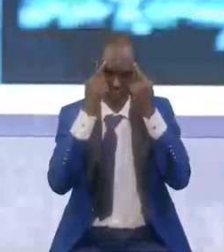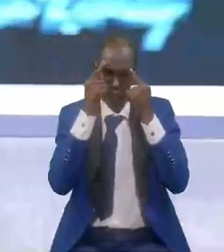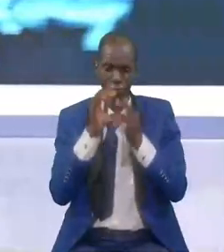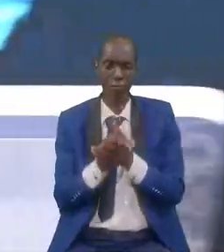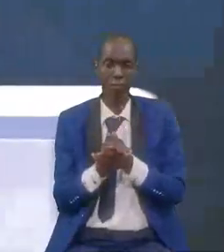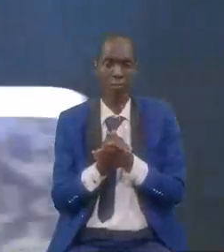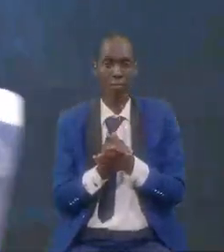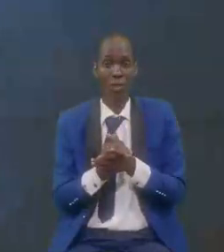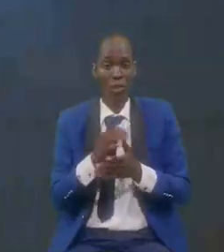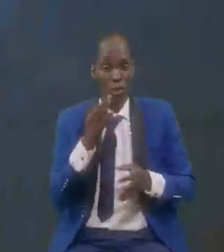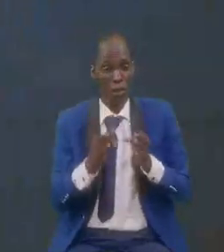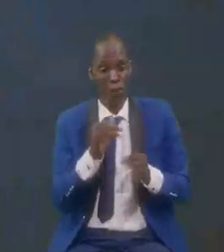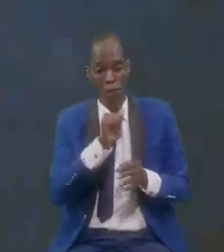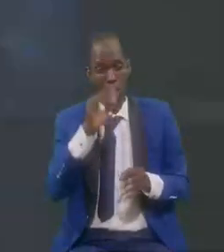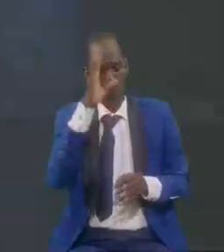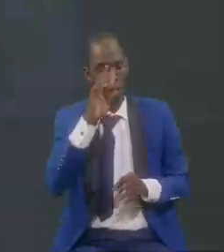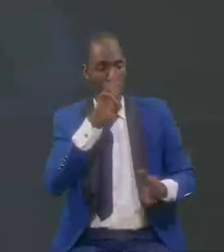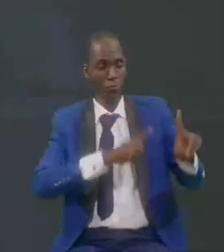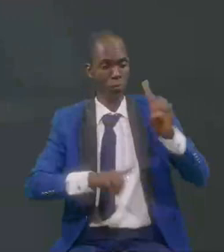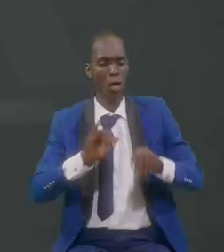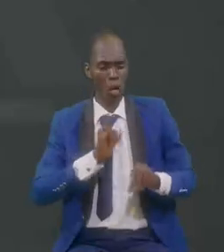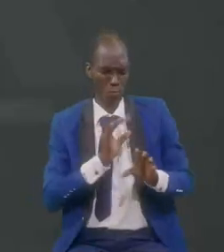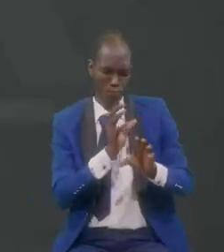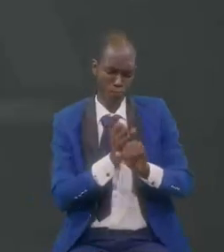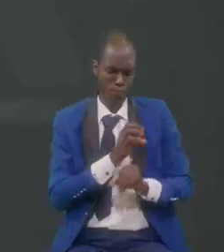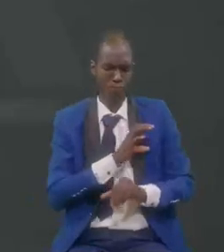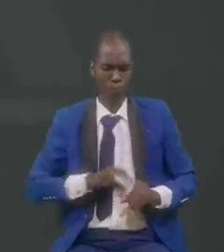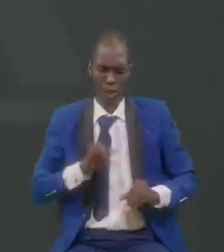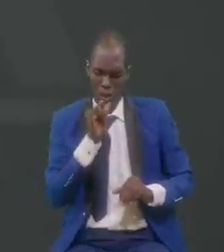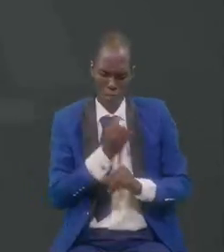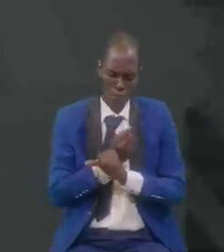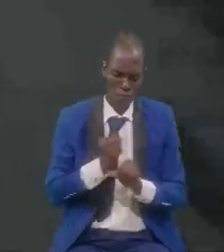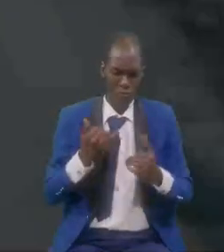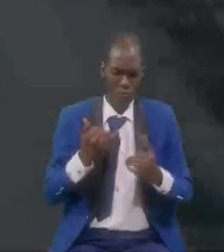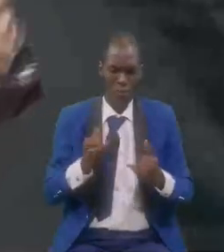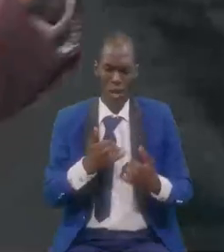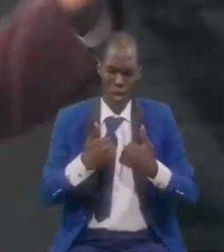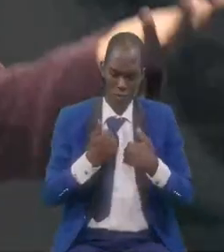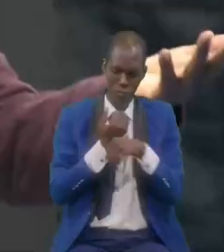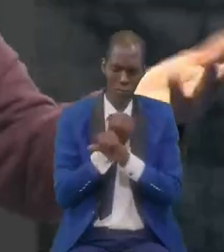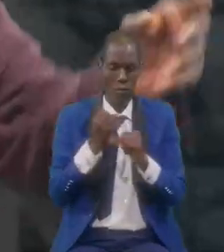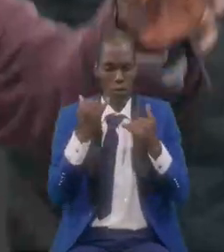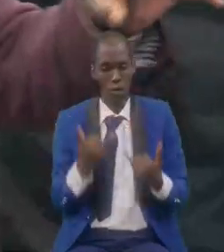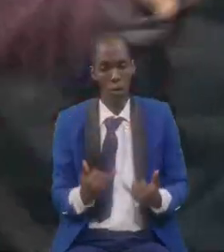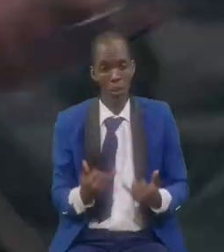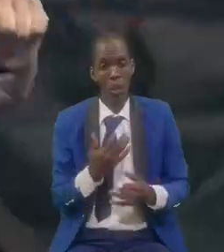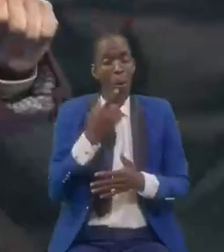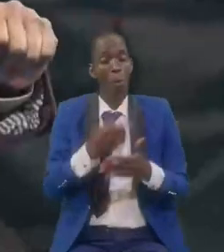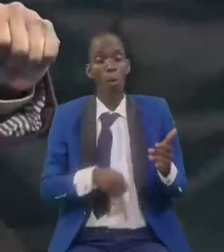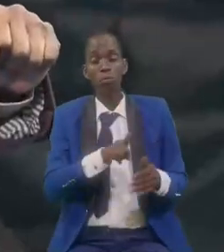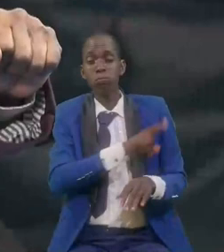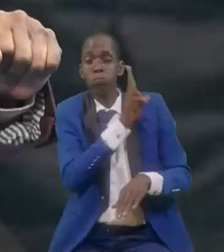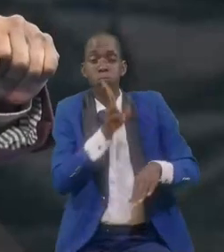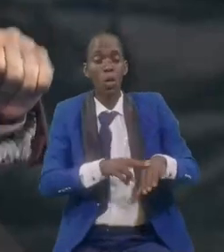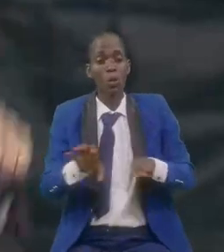si l'homme dit, « Oh, j'ai reçu Christ maintenant. Oh, je suis né de nouveau maintenant. J'ai le salut maintenant. » Et ce qu'il avait l'habitude de faire,